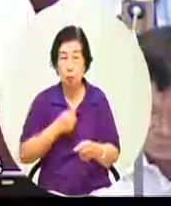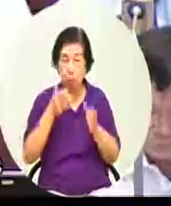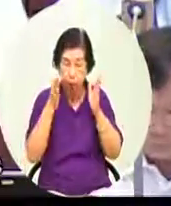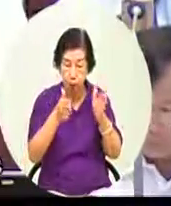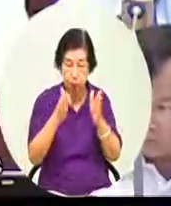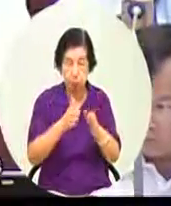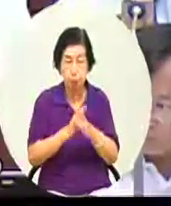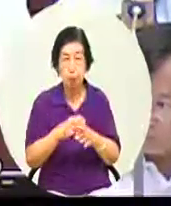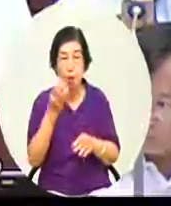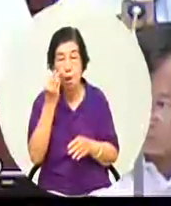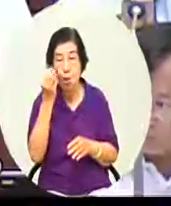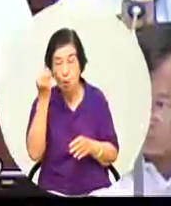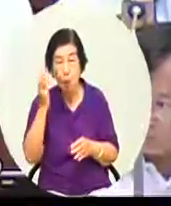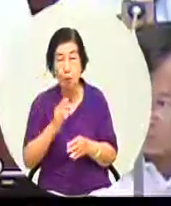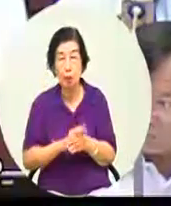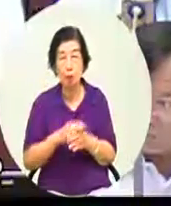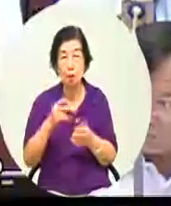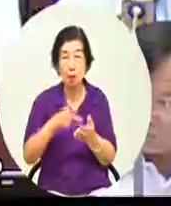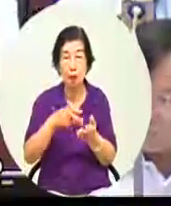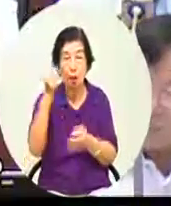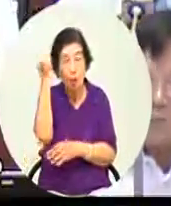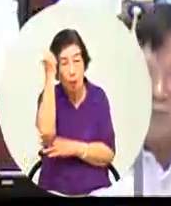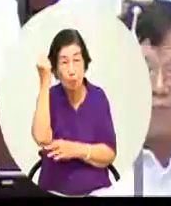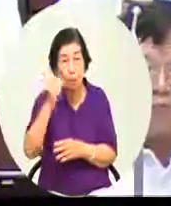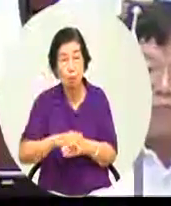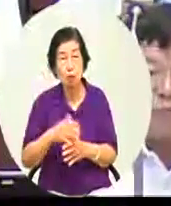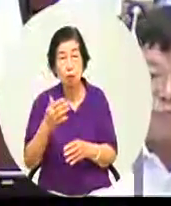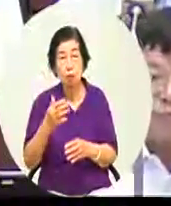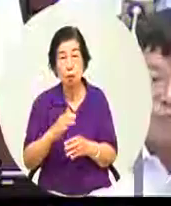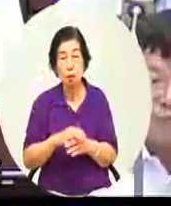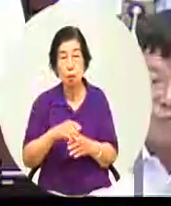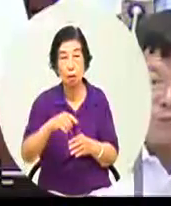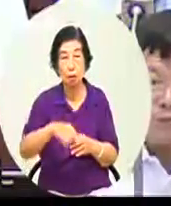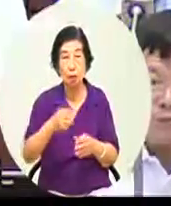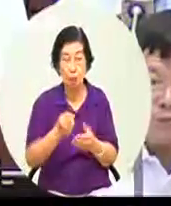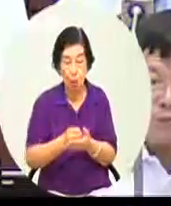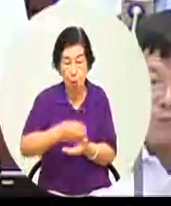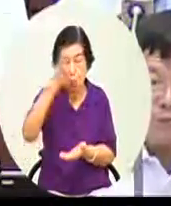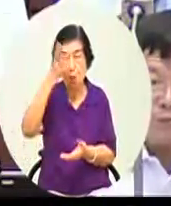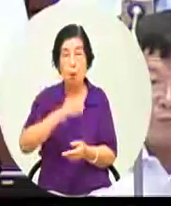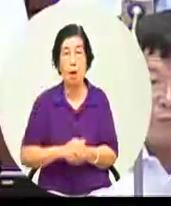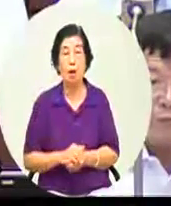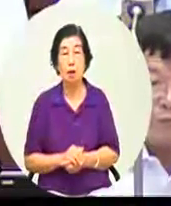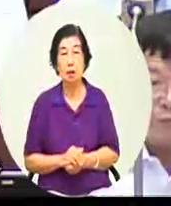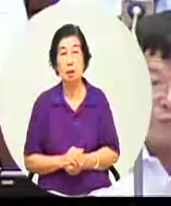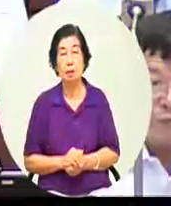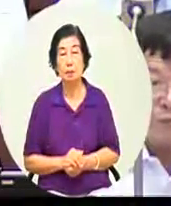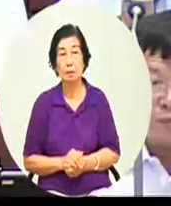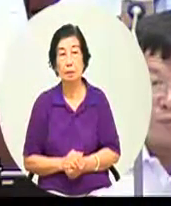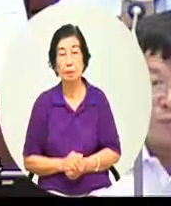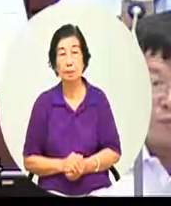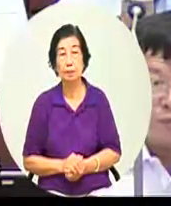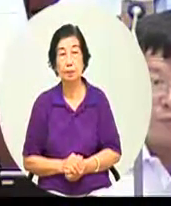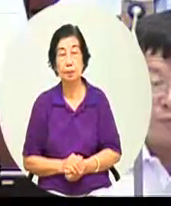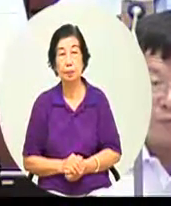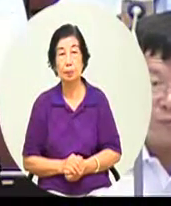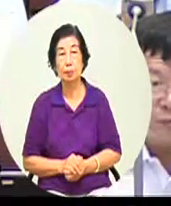分。当然，我觉得观光的部分呢，哈，我们应该更全面性去检视。那刚刚议员提到，